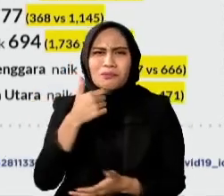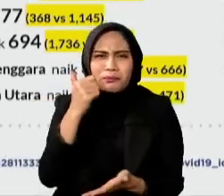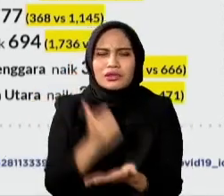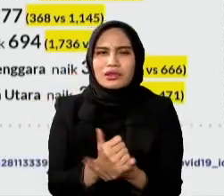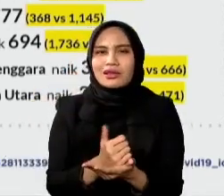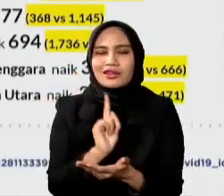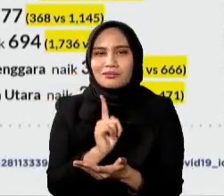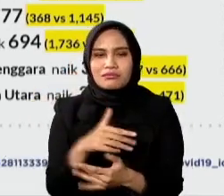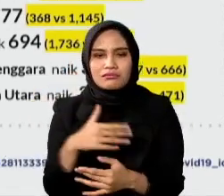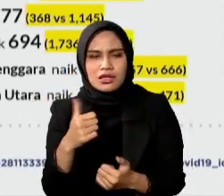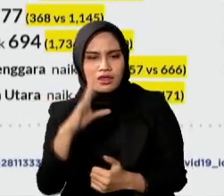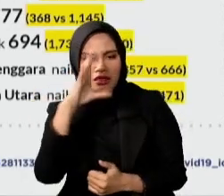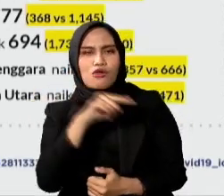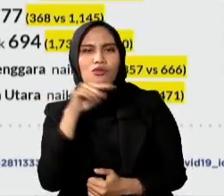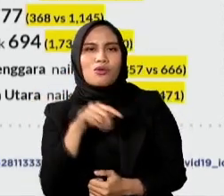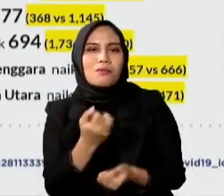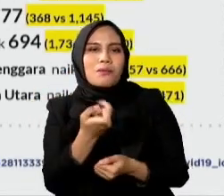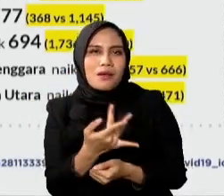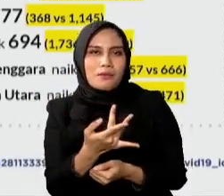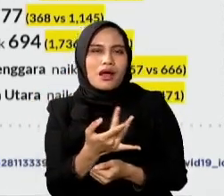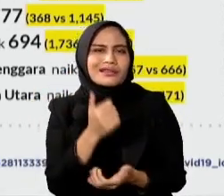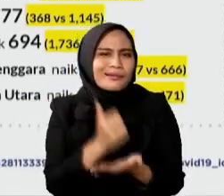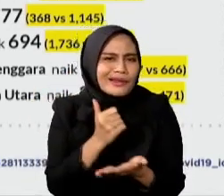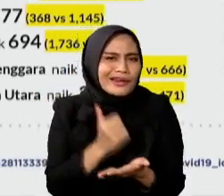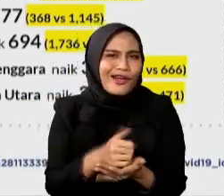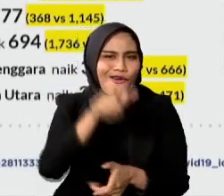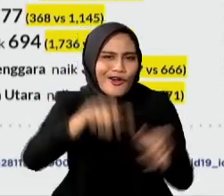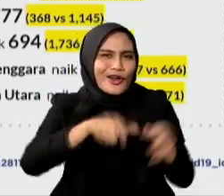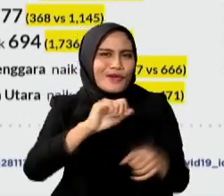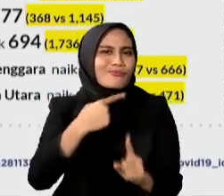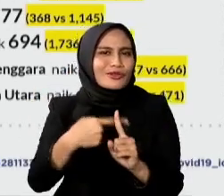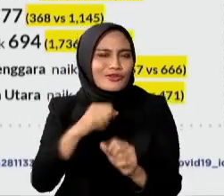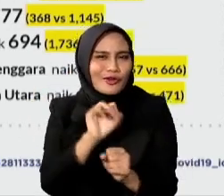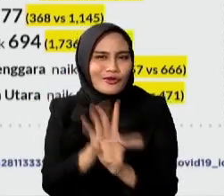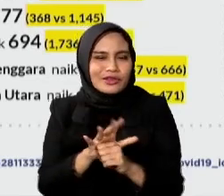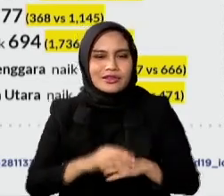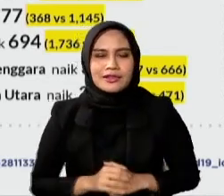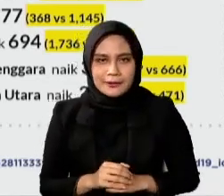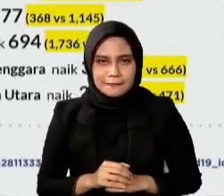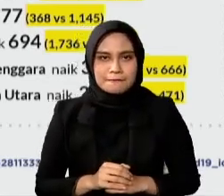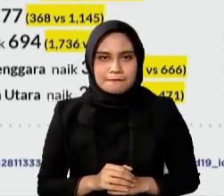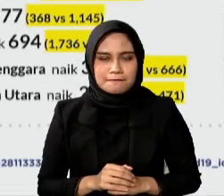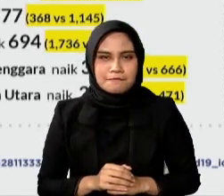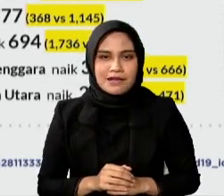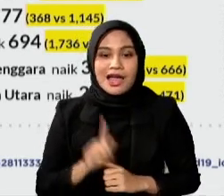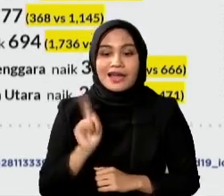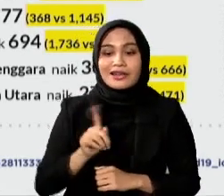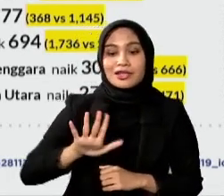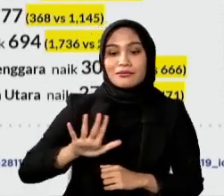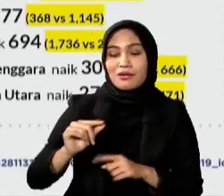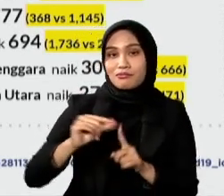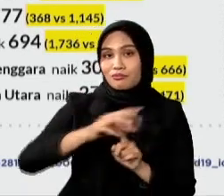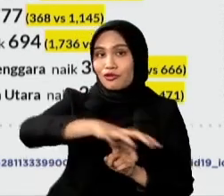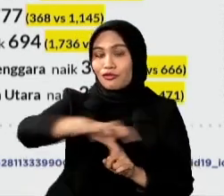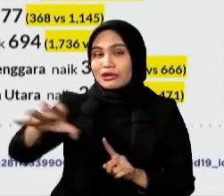dapat terjaring meskipun Mengalami penurunan masih terdapat lima provinsi dengan kenaikan kematian tinggi